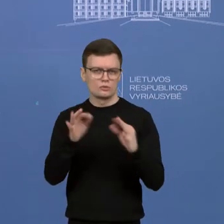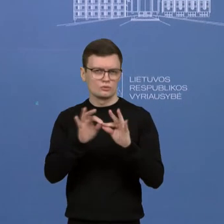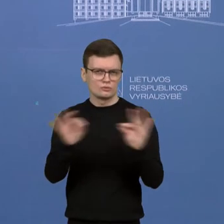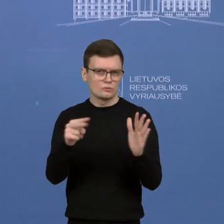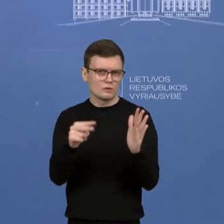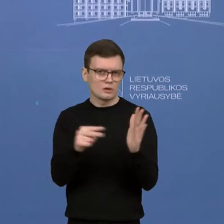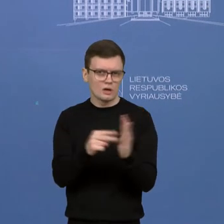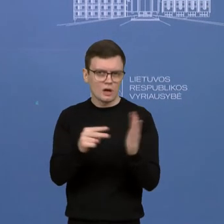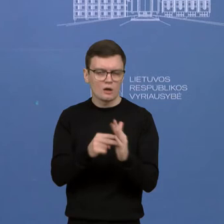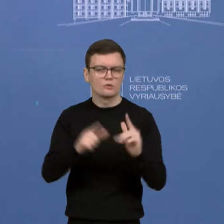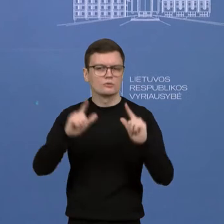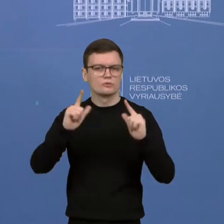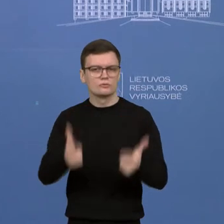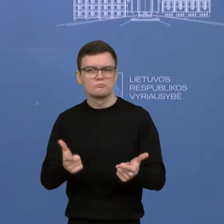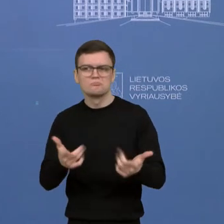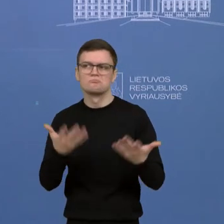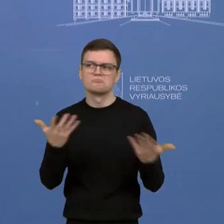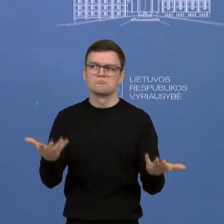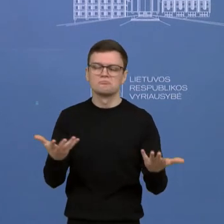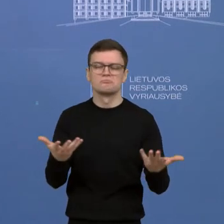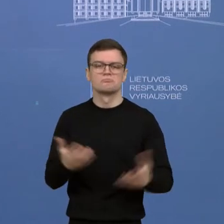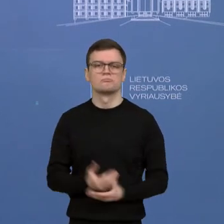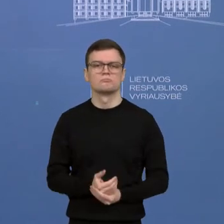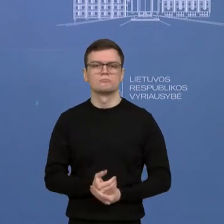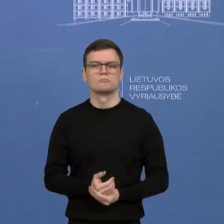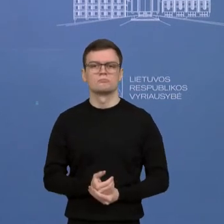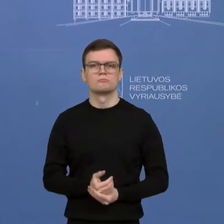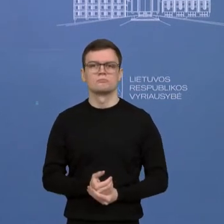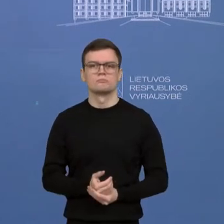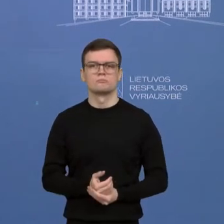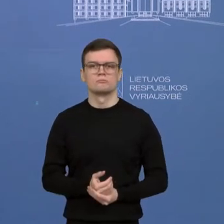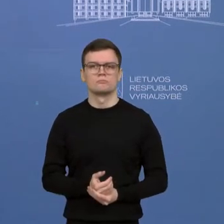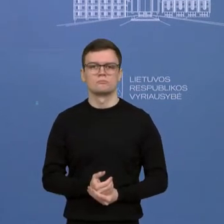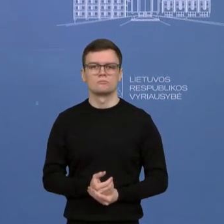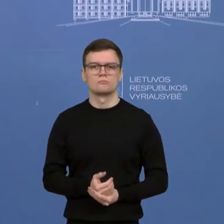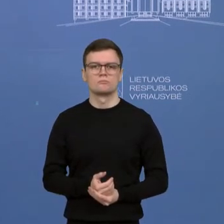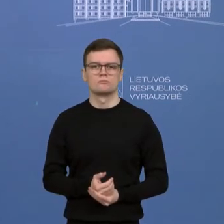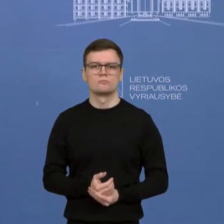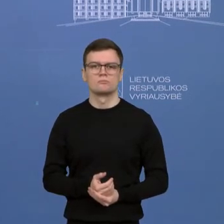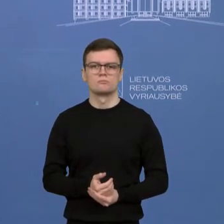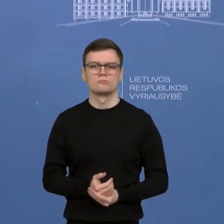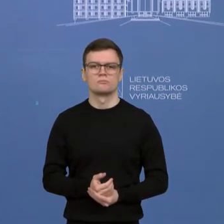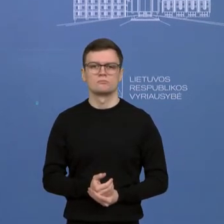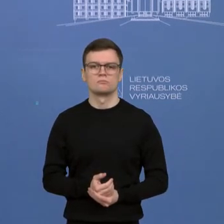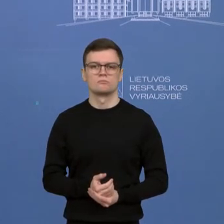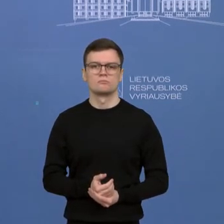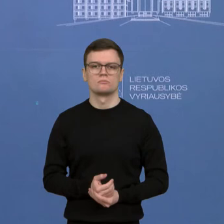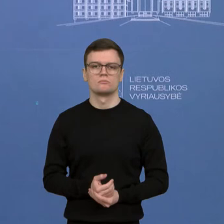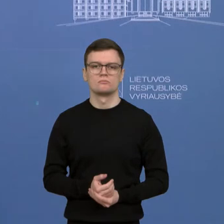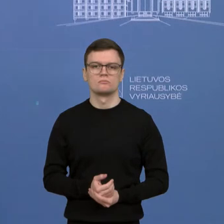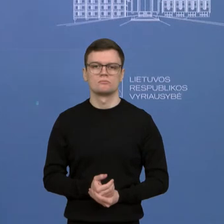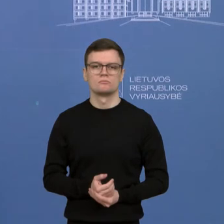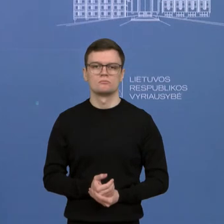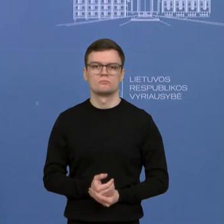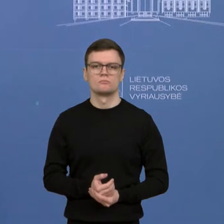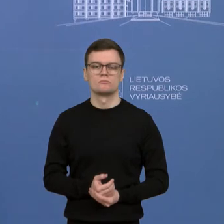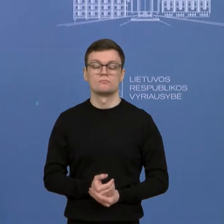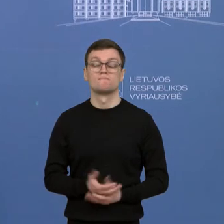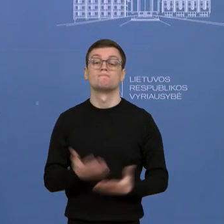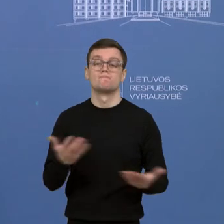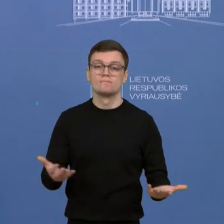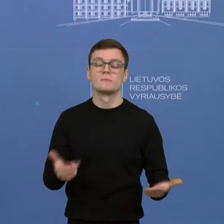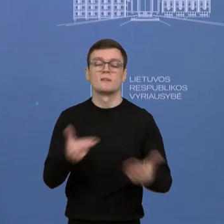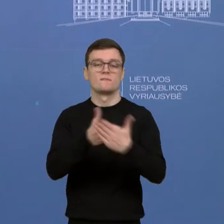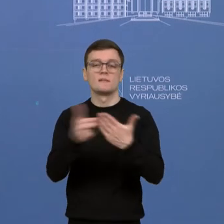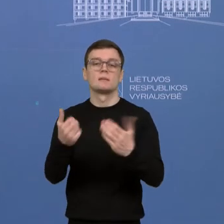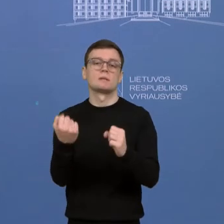yra didesnės, negu sakote, kad turės būti nuo Liepos? Bet kokiu atveju nepriklausomą tiekėją